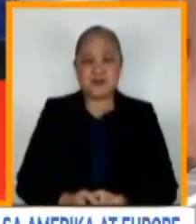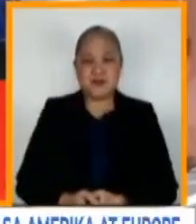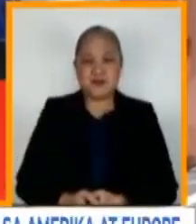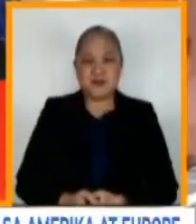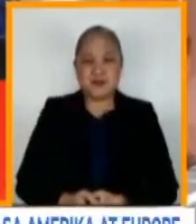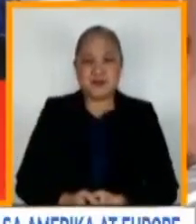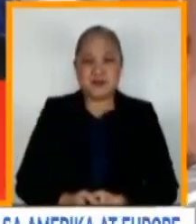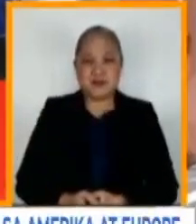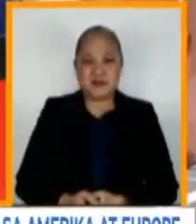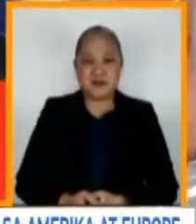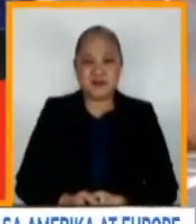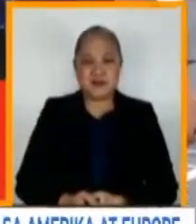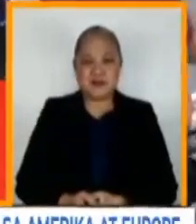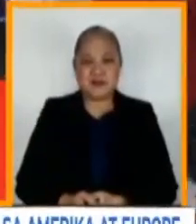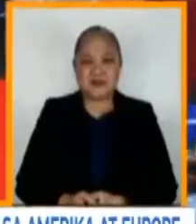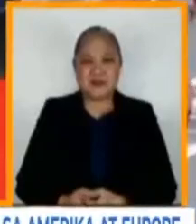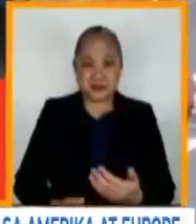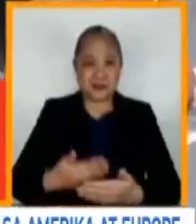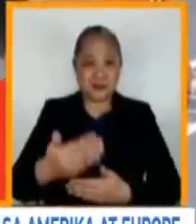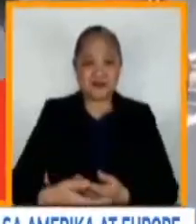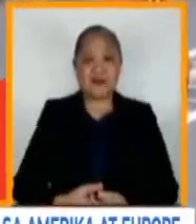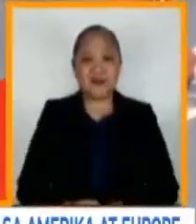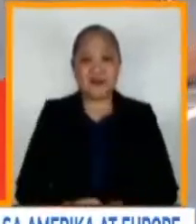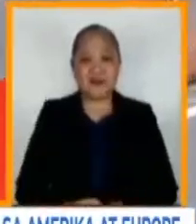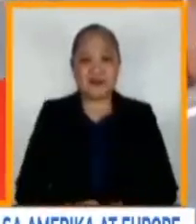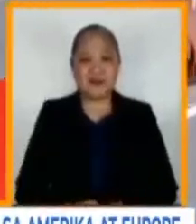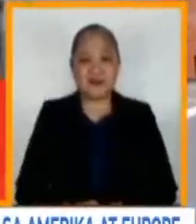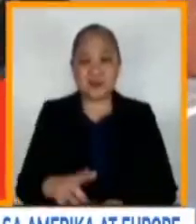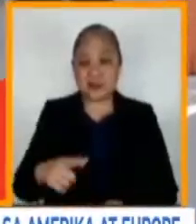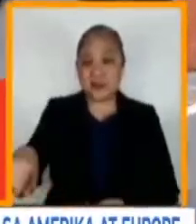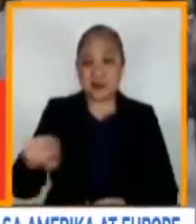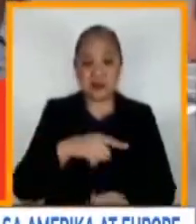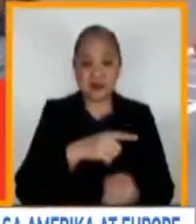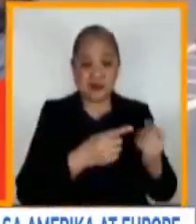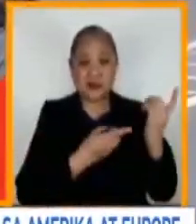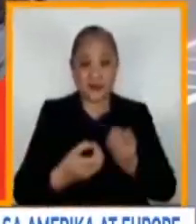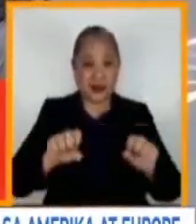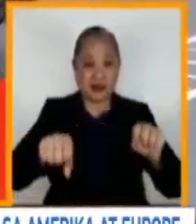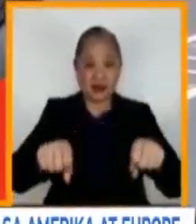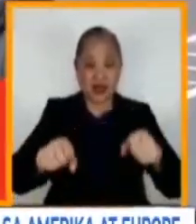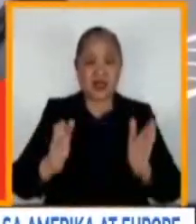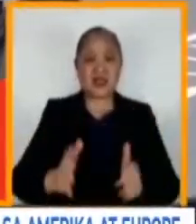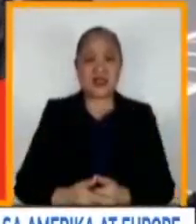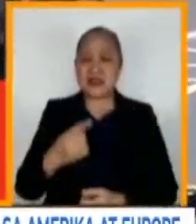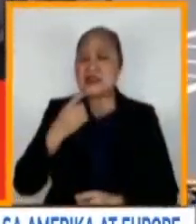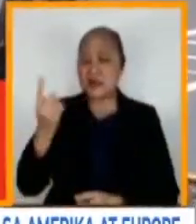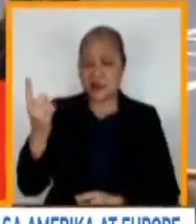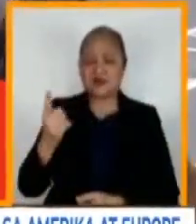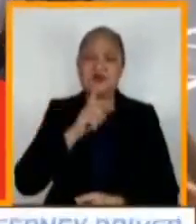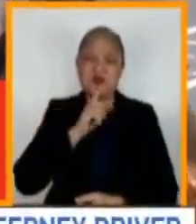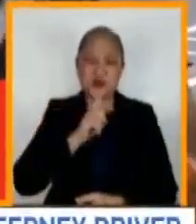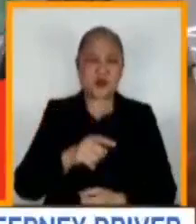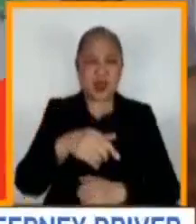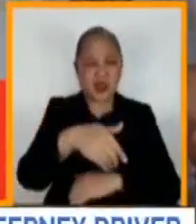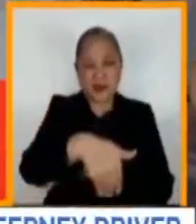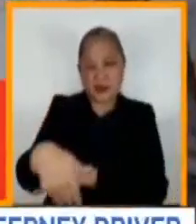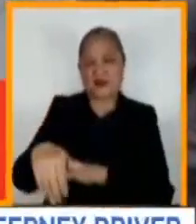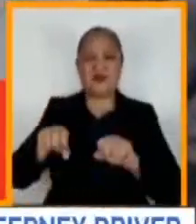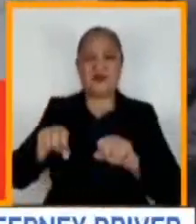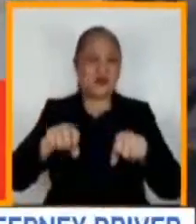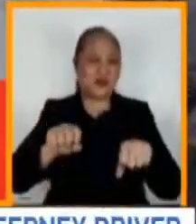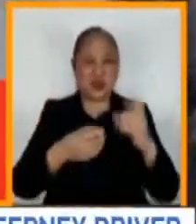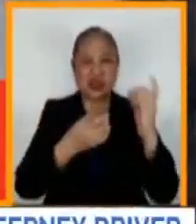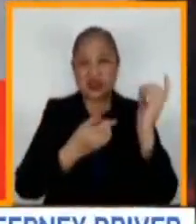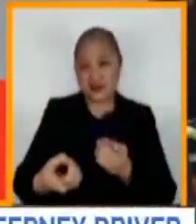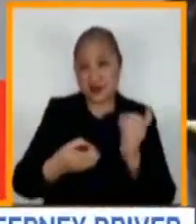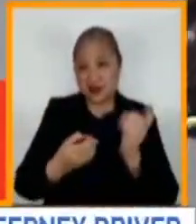Samantala, Connie, sabi pa ng iba mga riders na nakausap ko, sa gabi na lang daw talaga sila pinipili bumabiyahe para hindi naman daw gaano matraffic. At